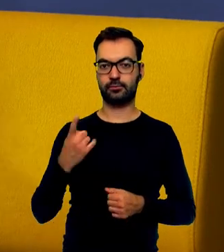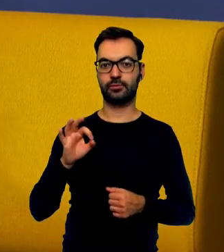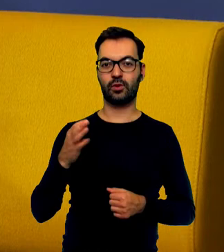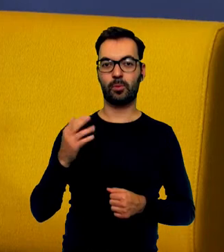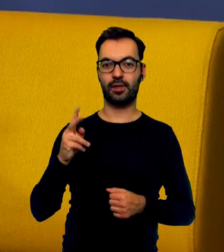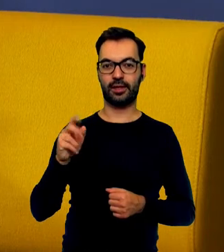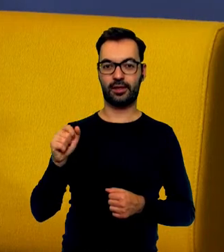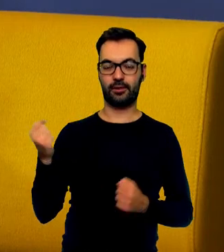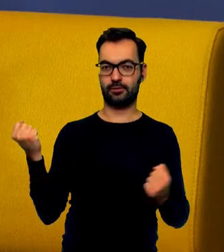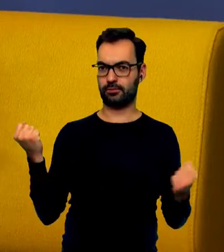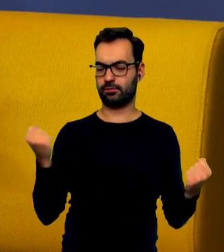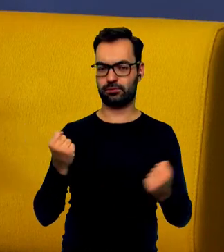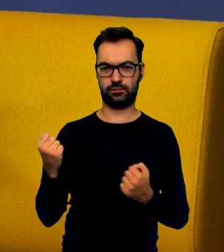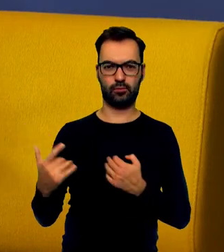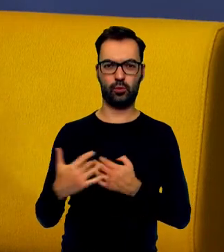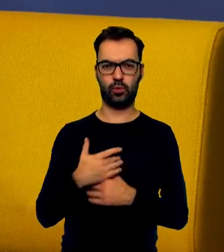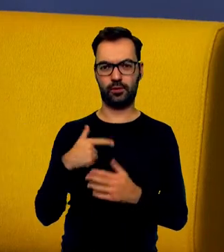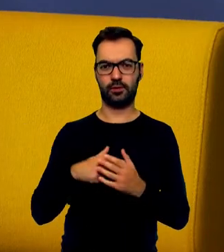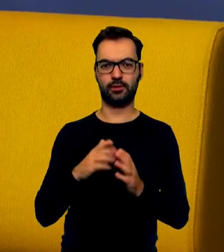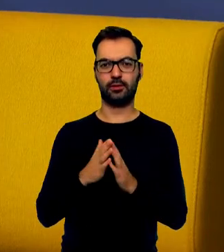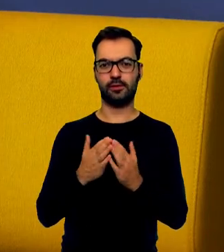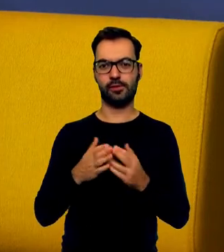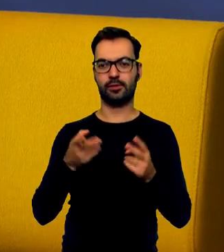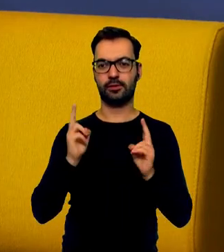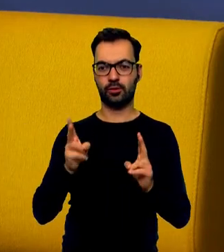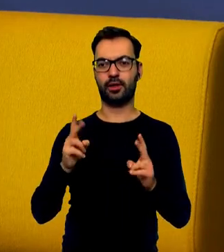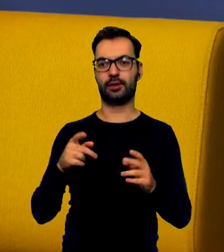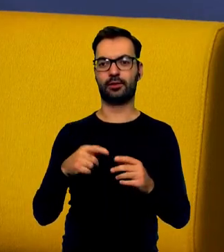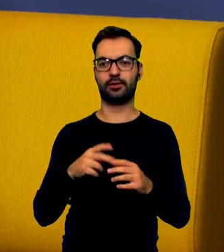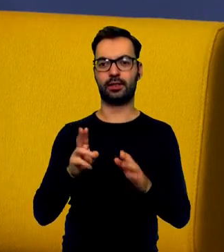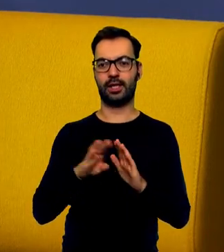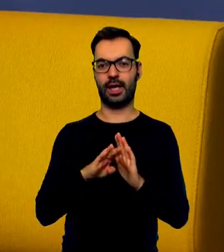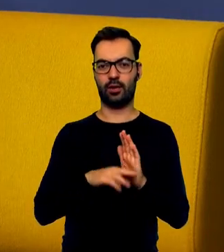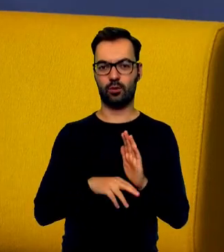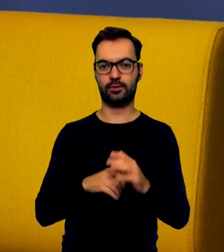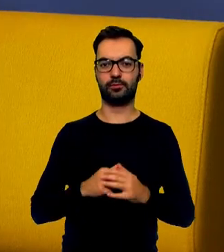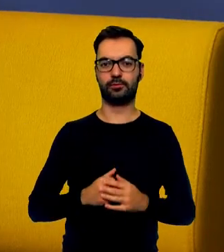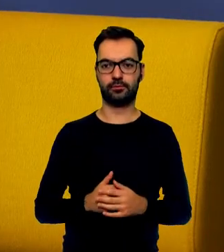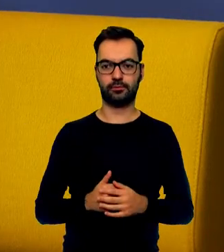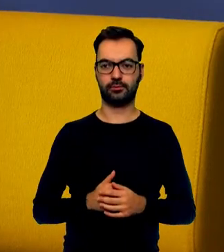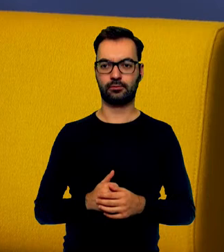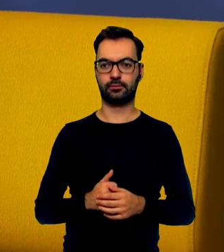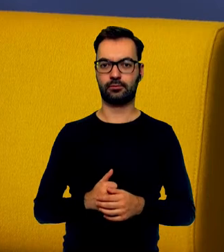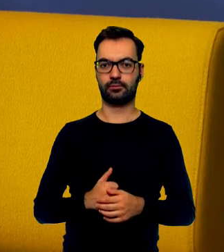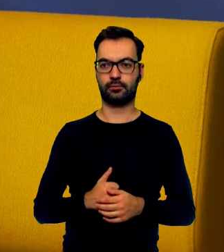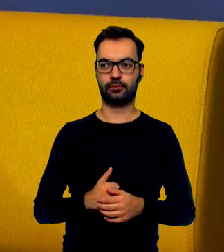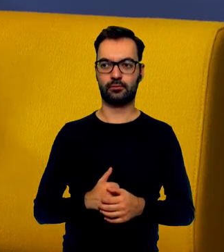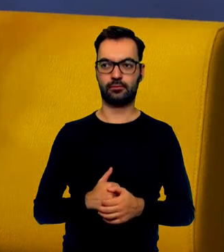w ogromnym stopniu wpłynęła na kształt ostateczny reguł na czas chaosu, bo